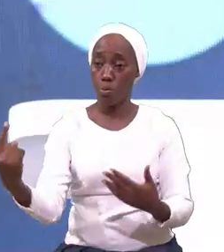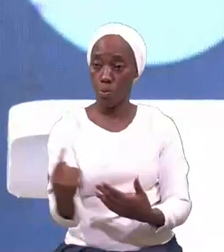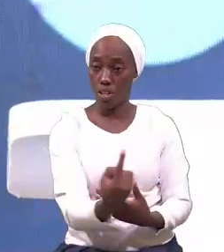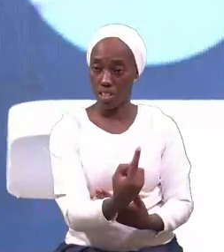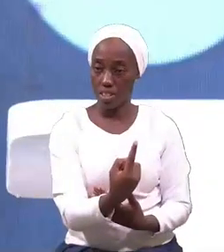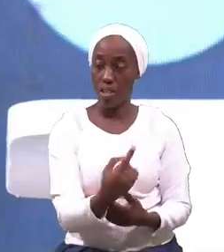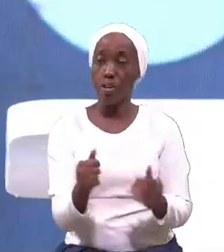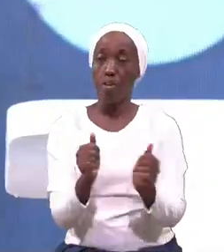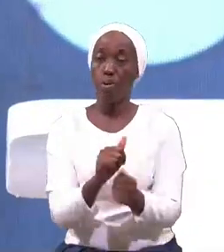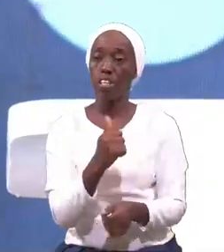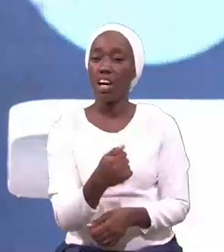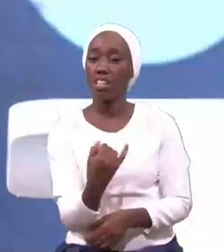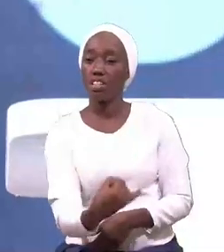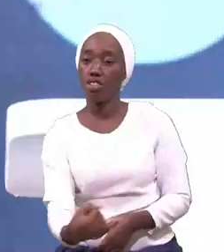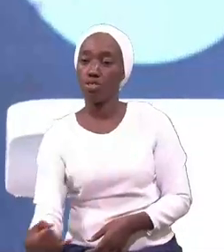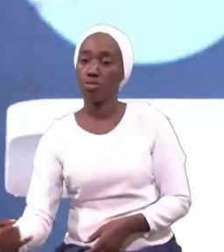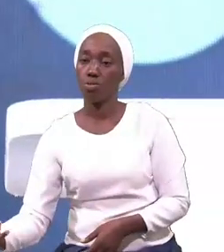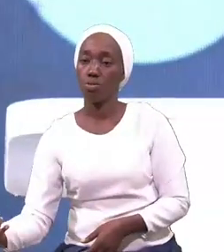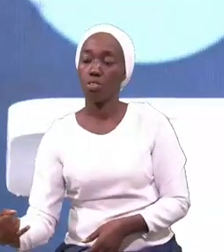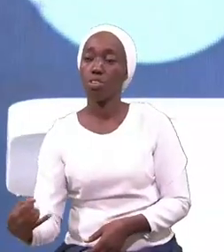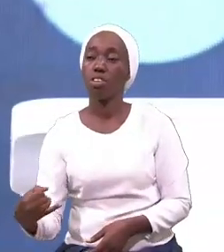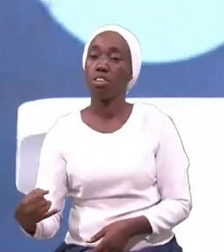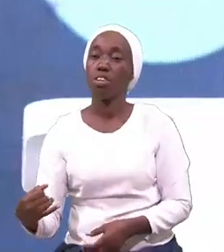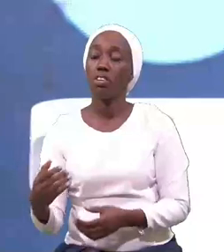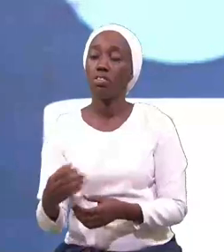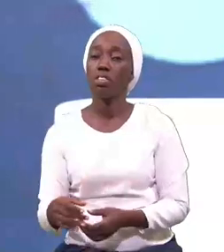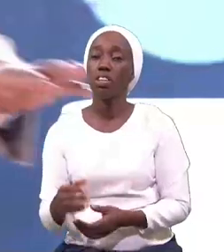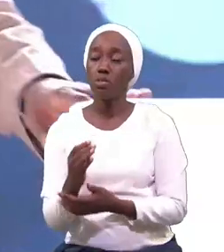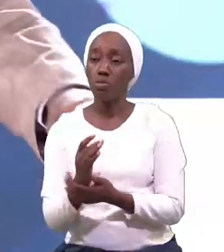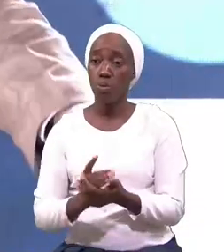qui avait un instrument. Juste pour jouer l'instrument.